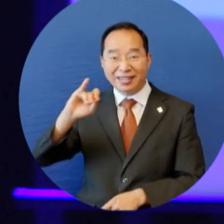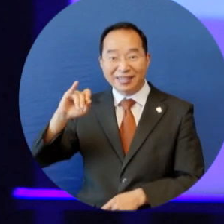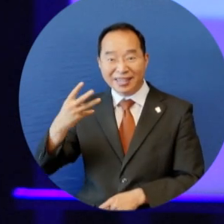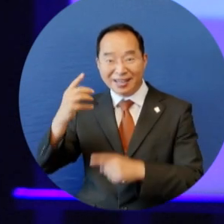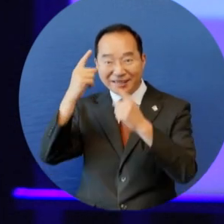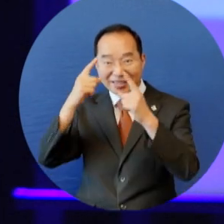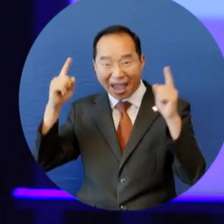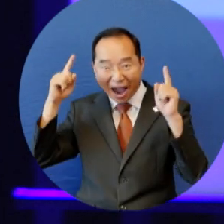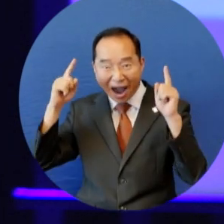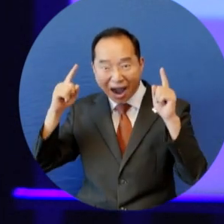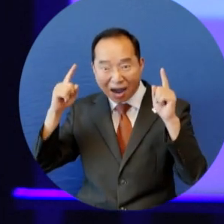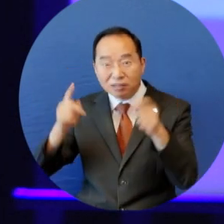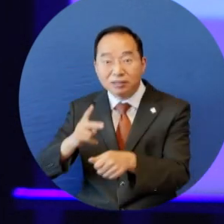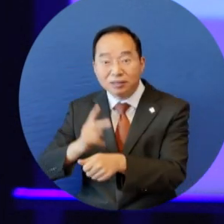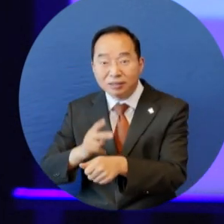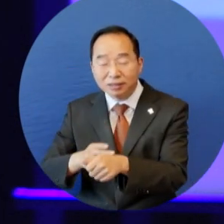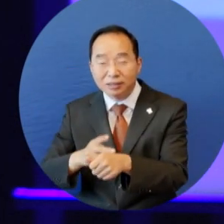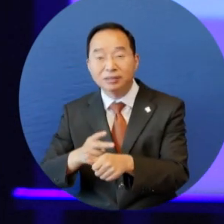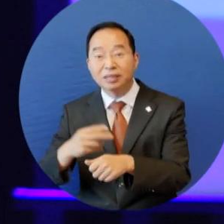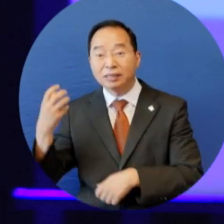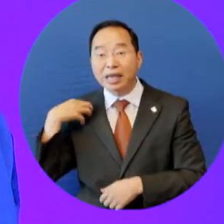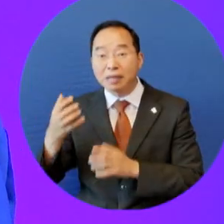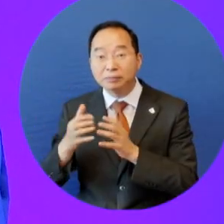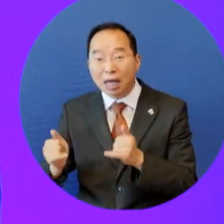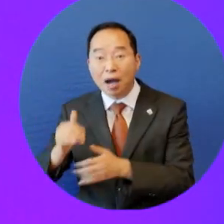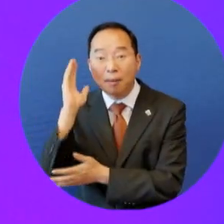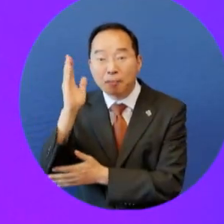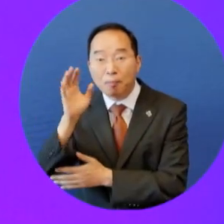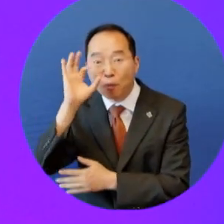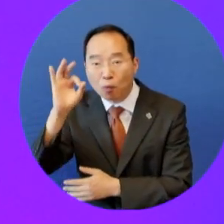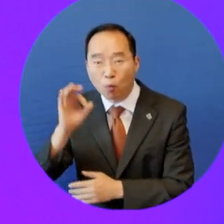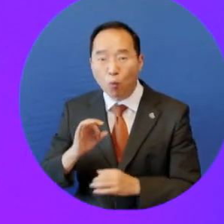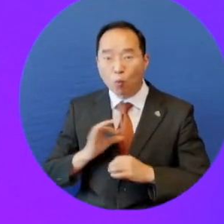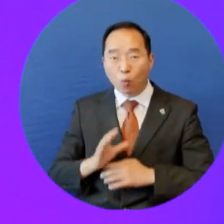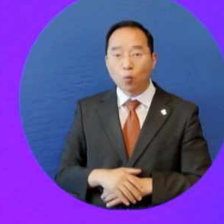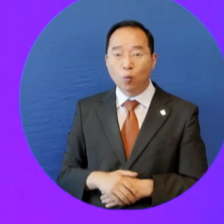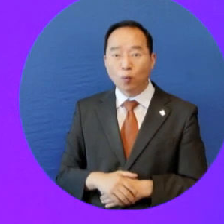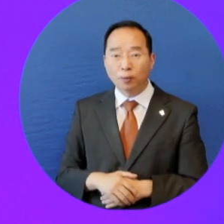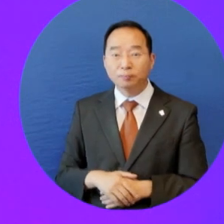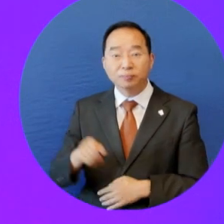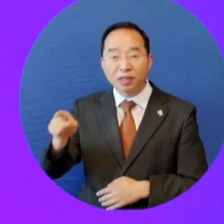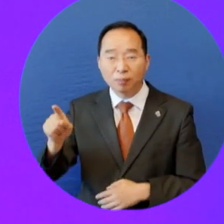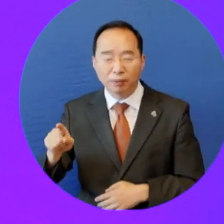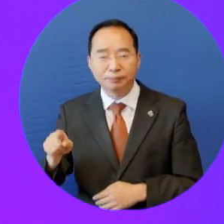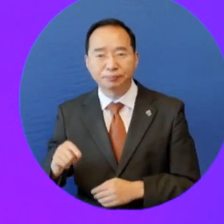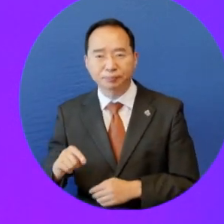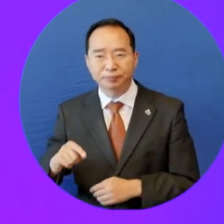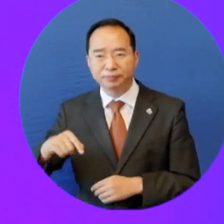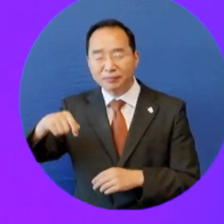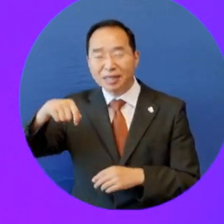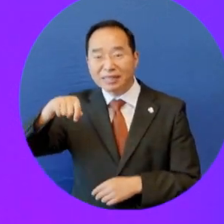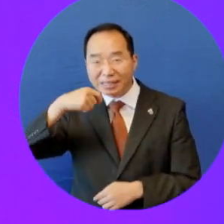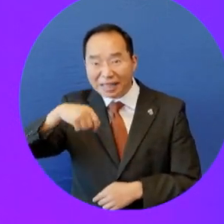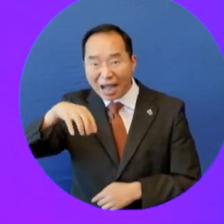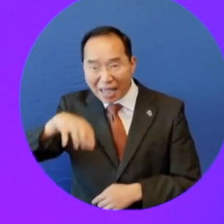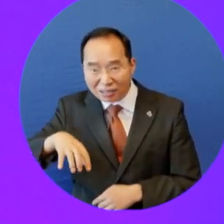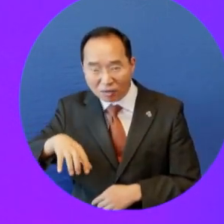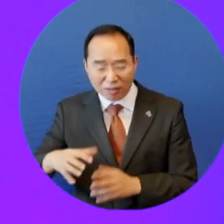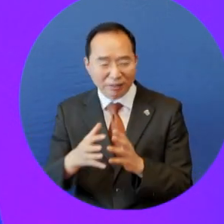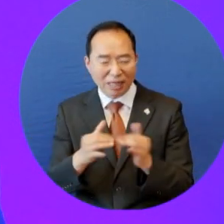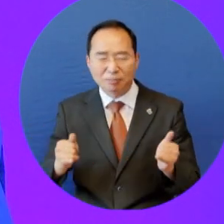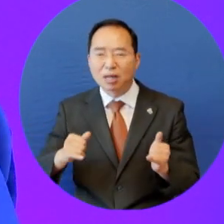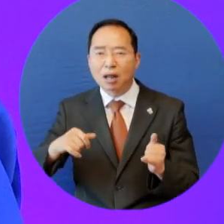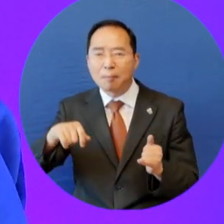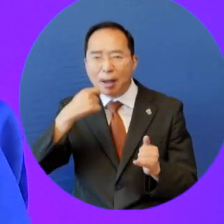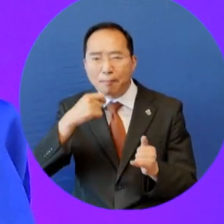대학의 다이닝 사업부의 책임자의 발표였습니다. 이분은 우리나라로 생각해 보면 식당에서